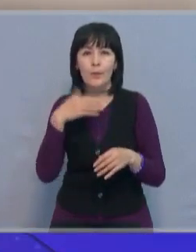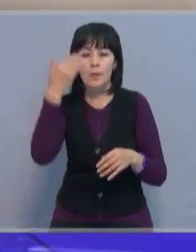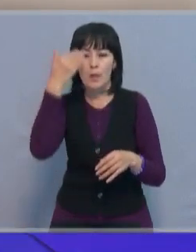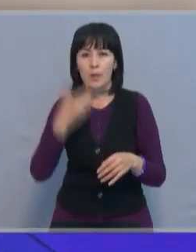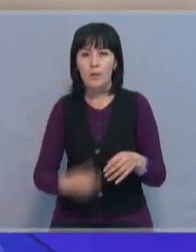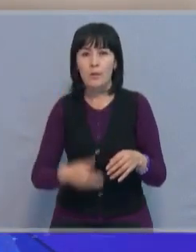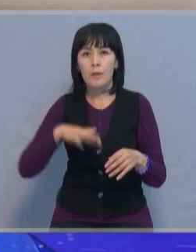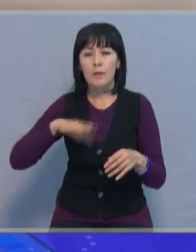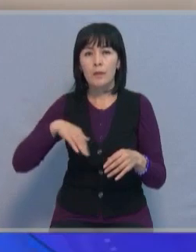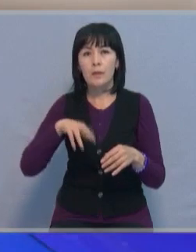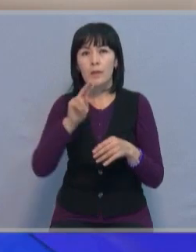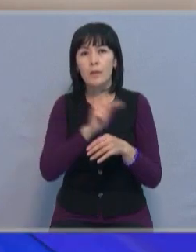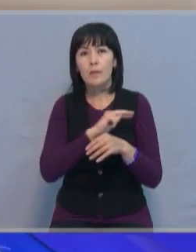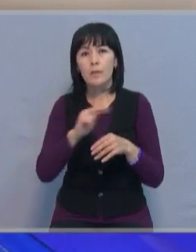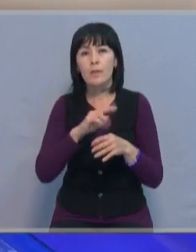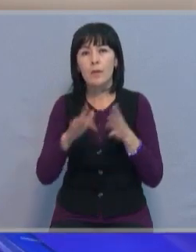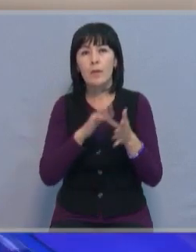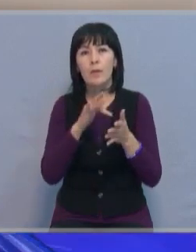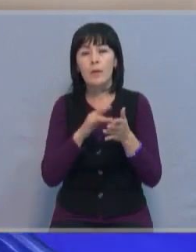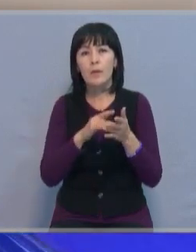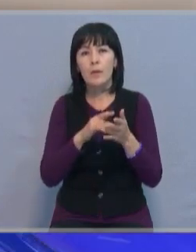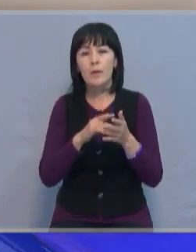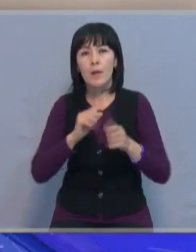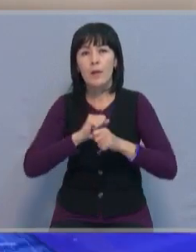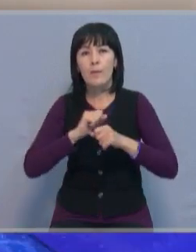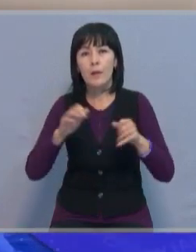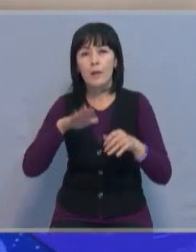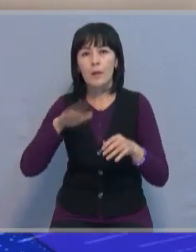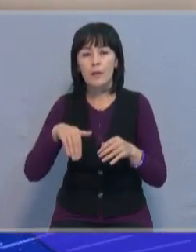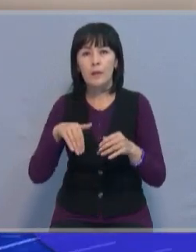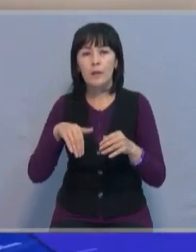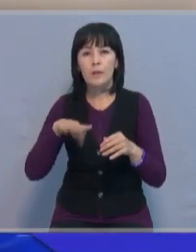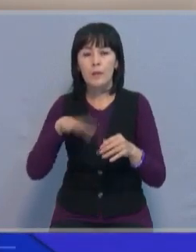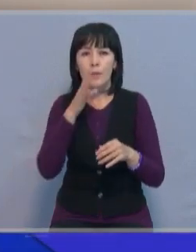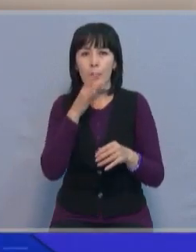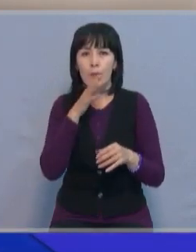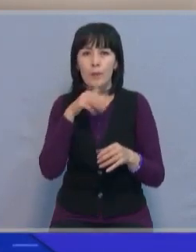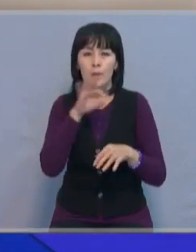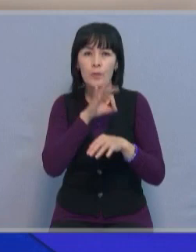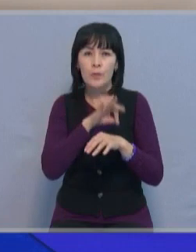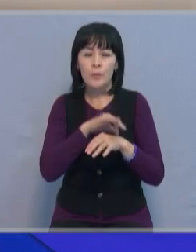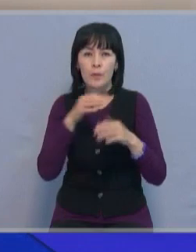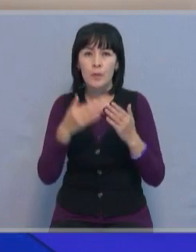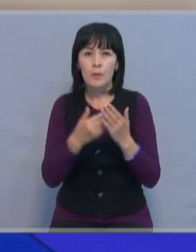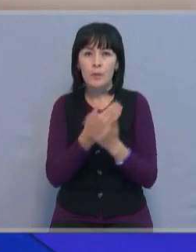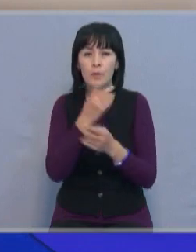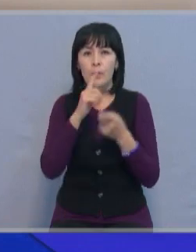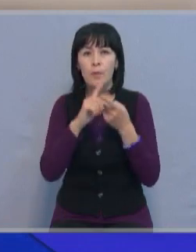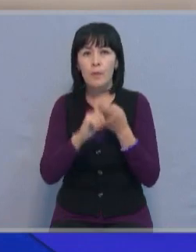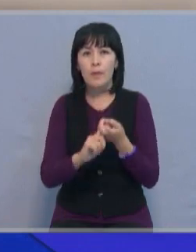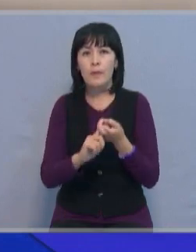кейінгі оңалту орталығымыз бар. Инфаркттан кейінгі ең соңғы кездері осы аурудың жаңару түріне